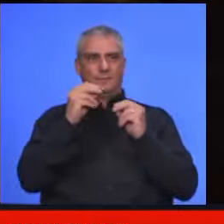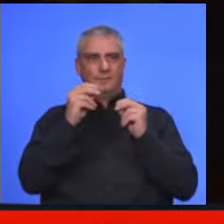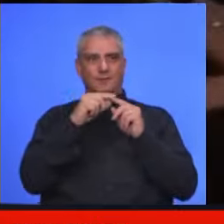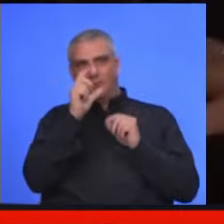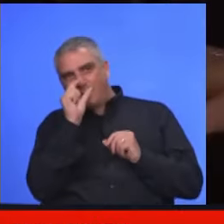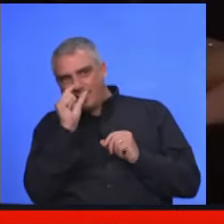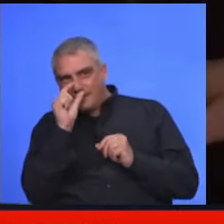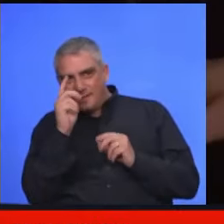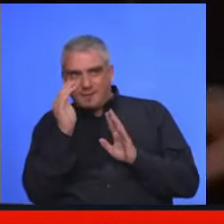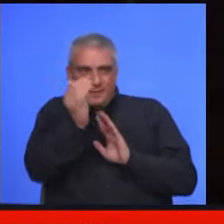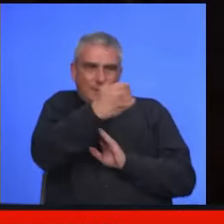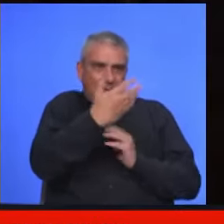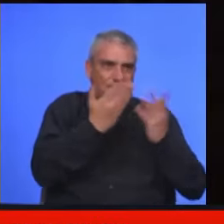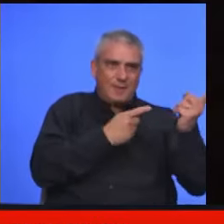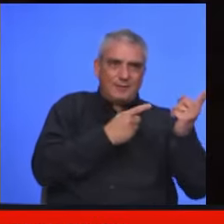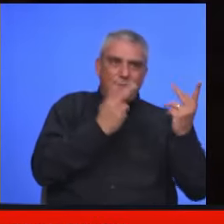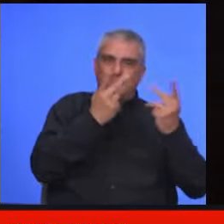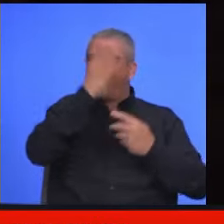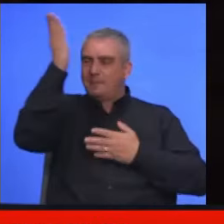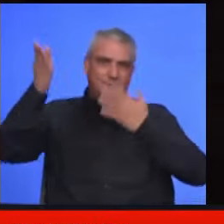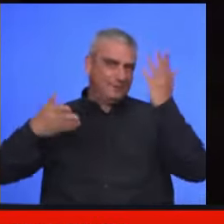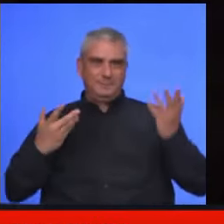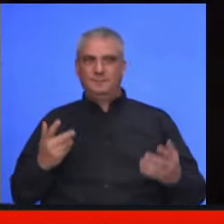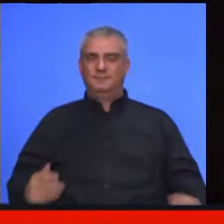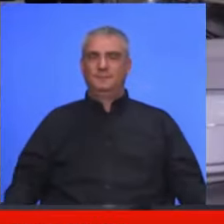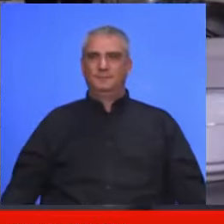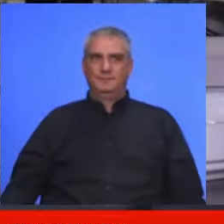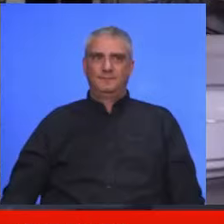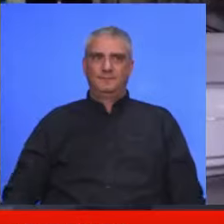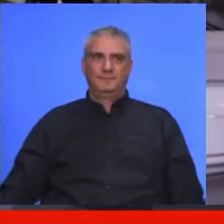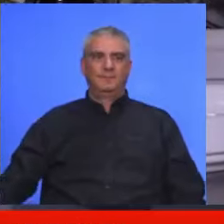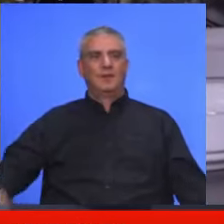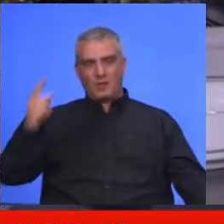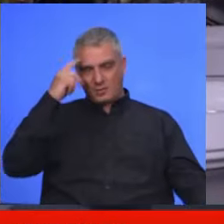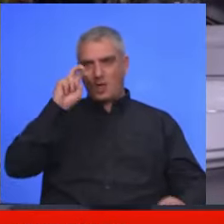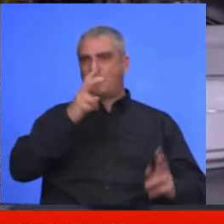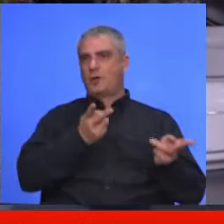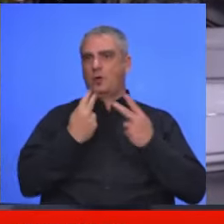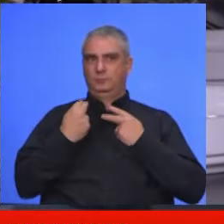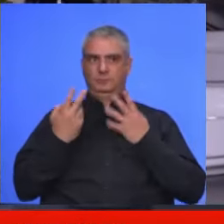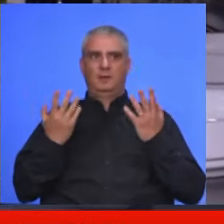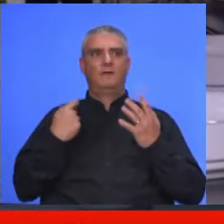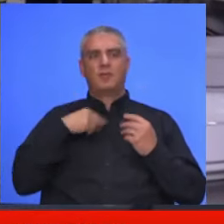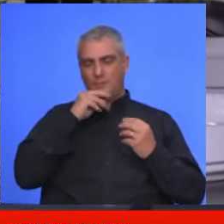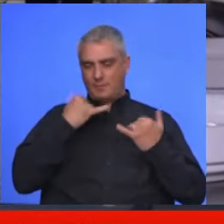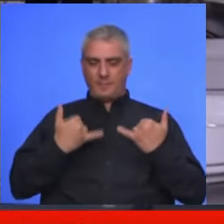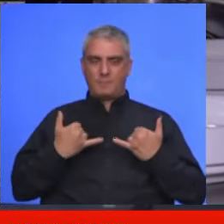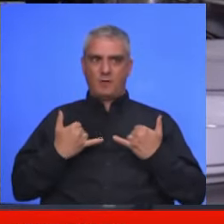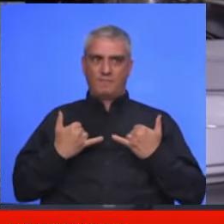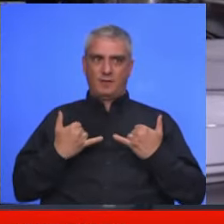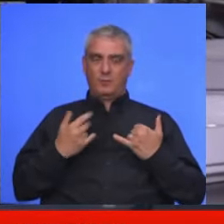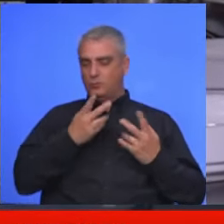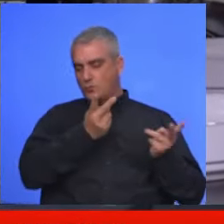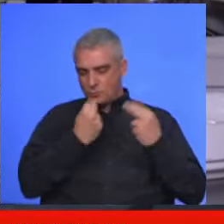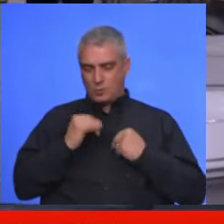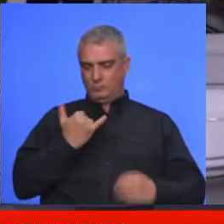קטן, זה בעמדת מאחורות ושכזה מחפשים אותו. אנחנו יודעים שעומר חוזר, אנחנו מדברים על זה גם ברופא, שהוא